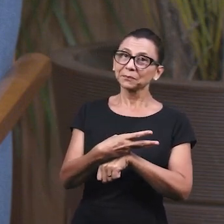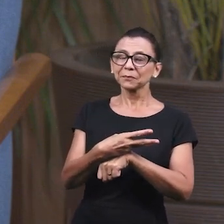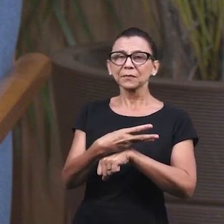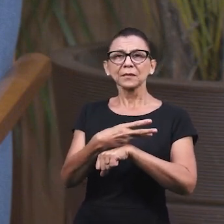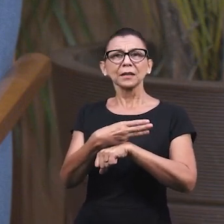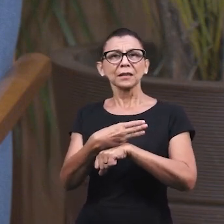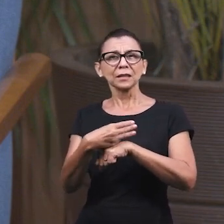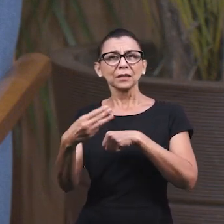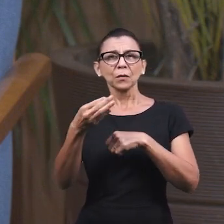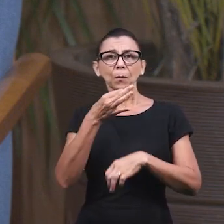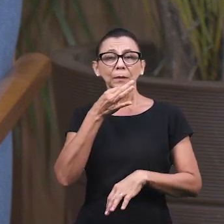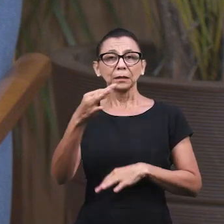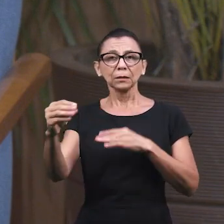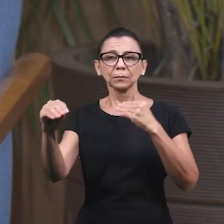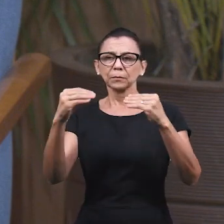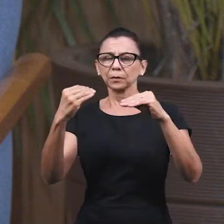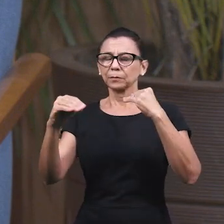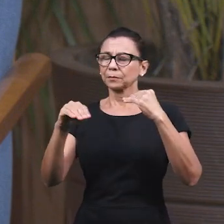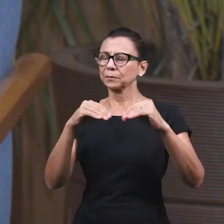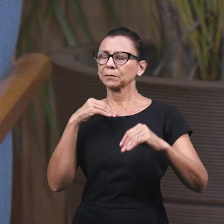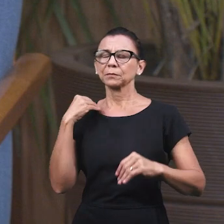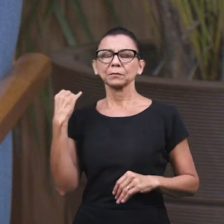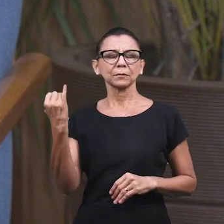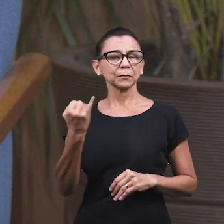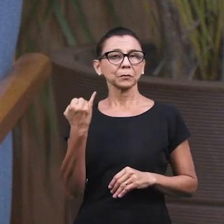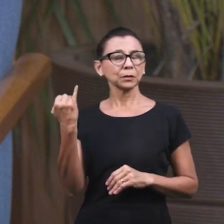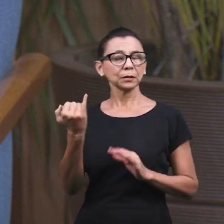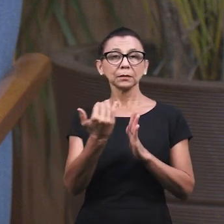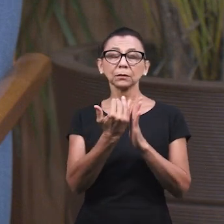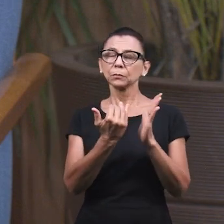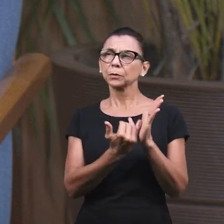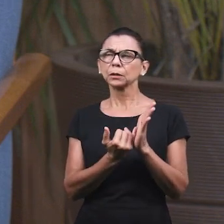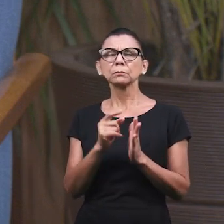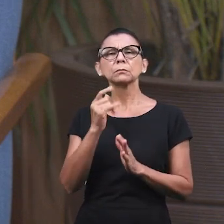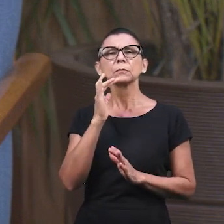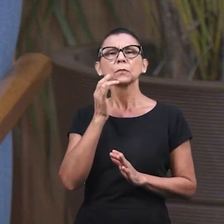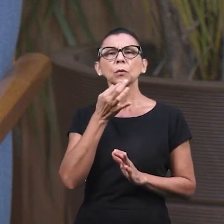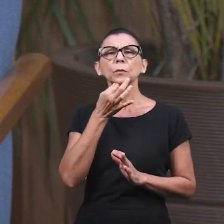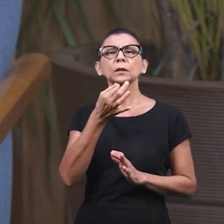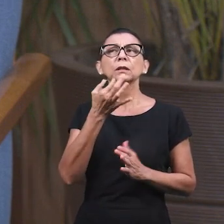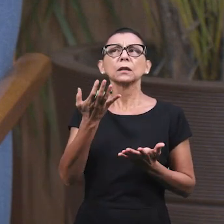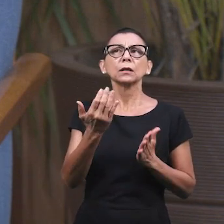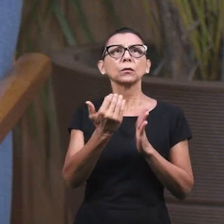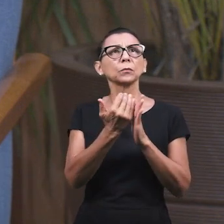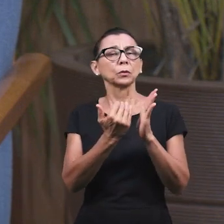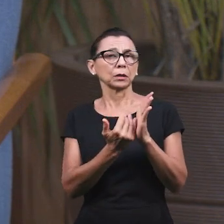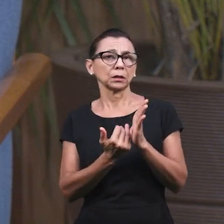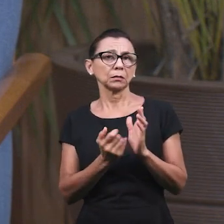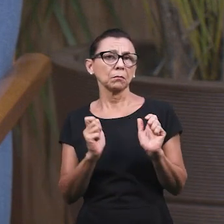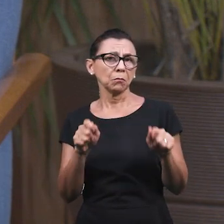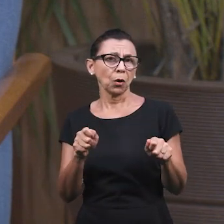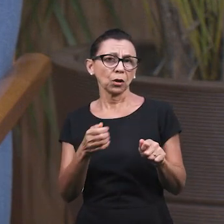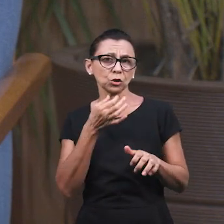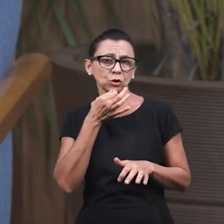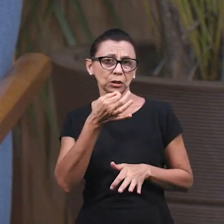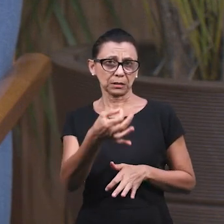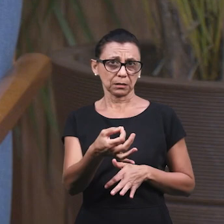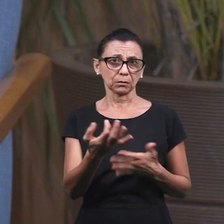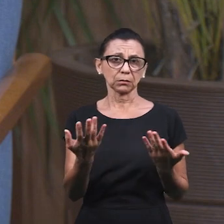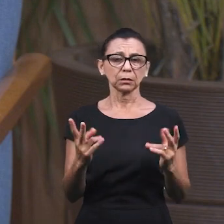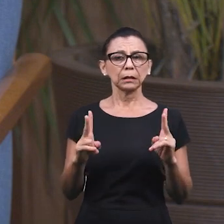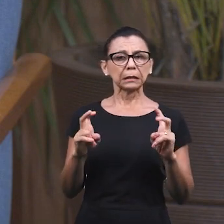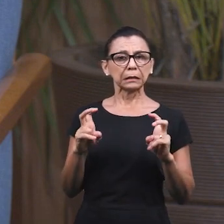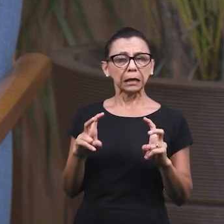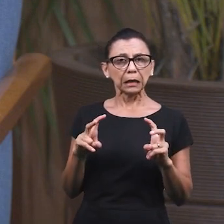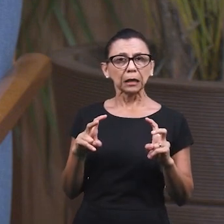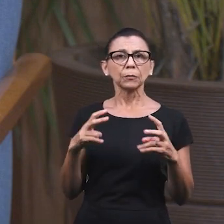être dirigé vers un message WhatsApp. Vous pouvez nous envoyer votre commentaire à propos de l'importance de la programmation pour vous, ce que vous pensez de la programmation.